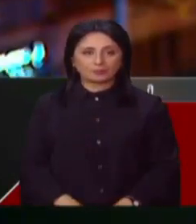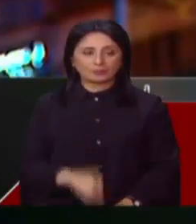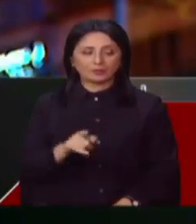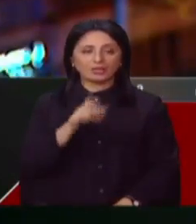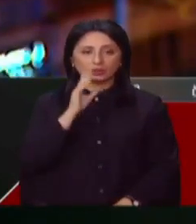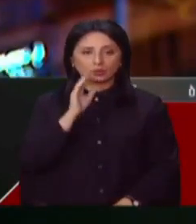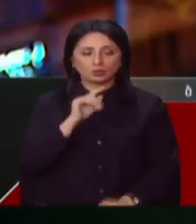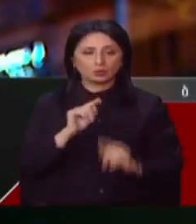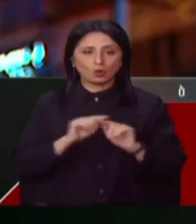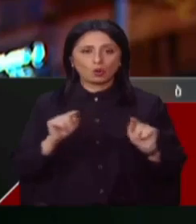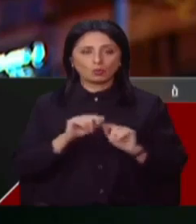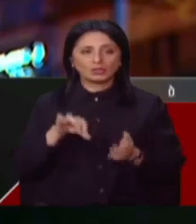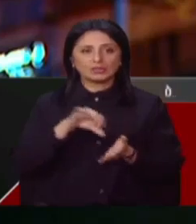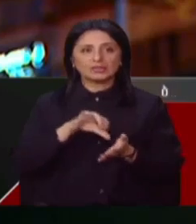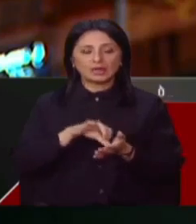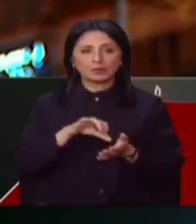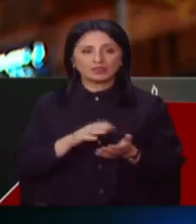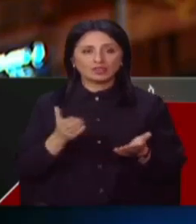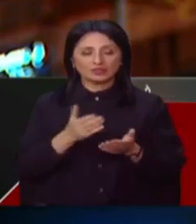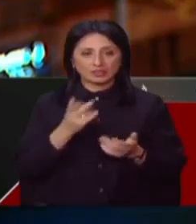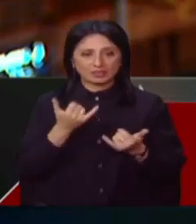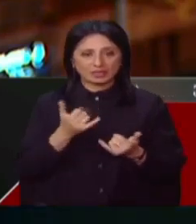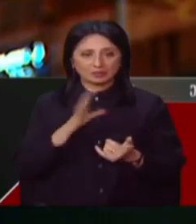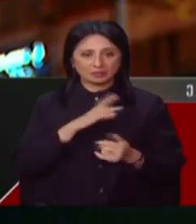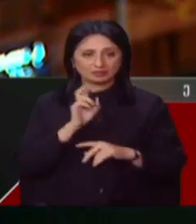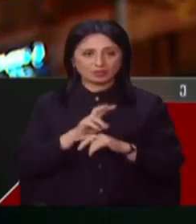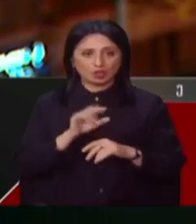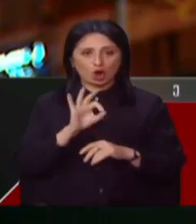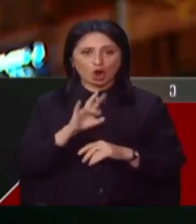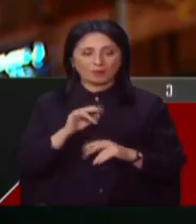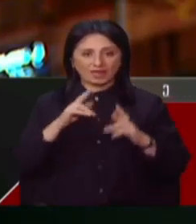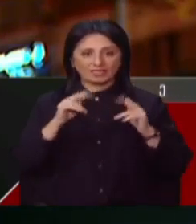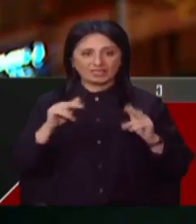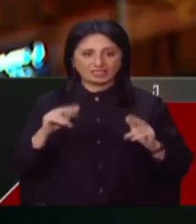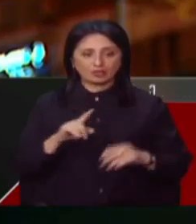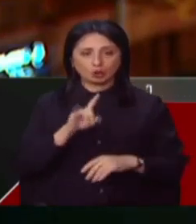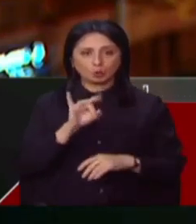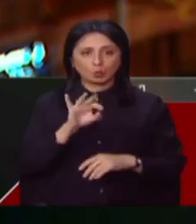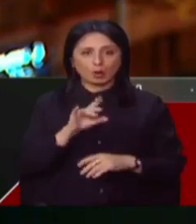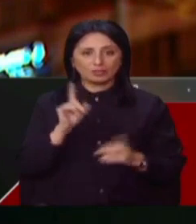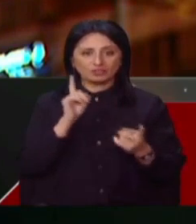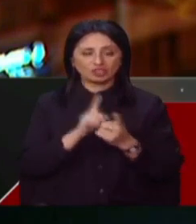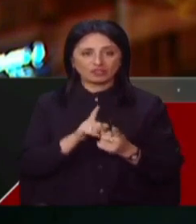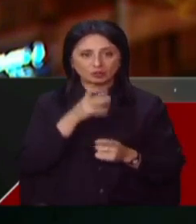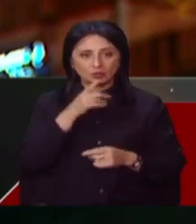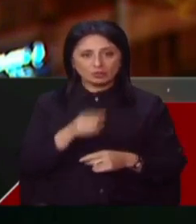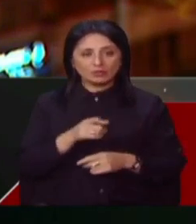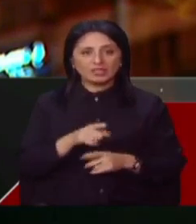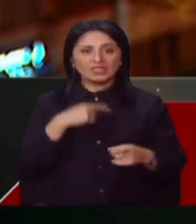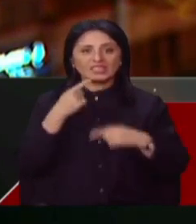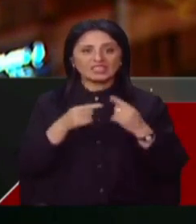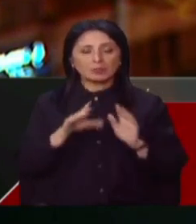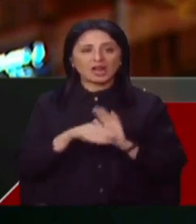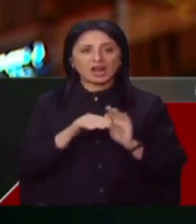მაშინ, როდესაც ოპოზიციის წარმომადგენლები, რომლებიც დღეს იმყოფებოდნენ ორბელიანების სასახლეში სალომე ზურაბიშვილთან შეხვედრაზე,